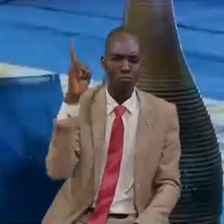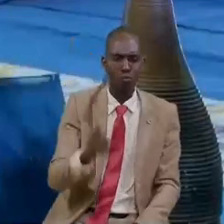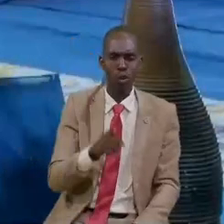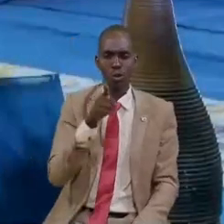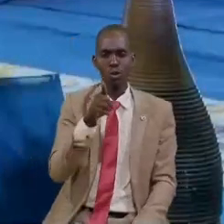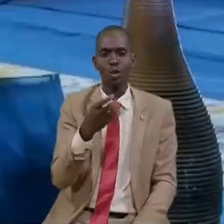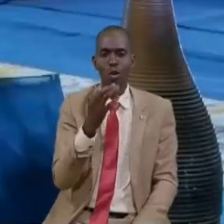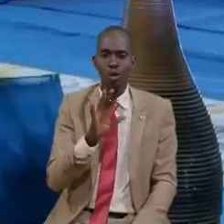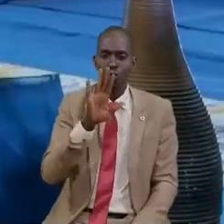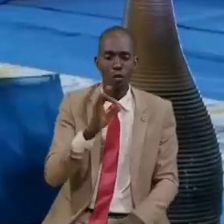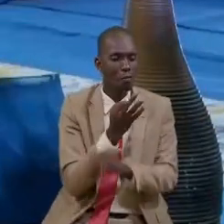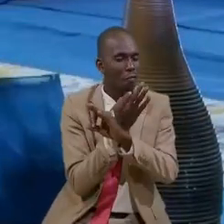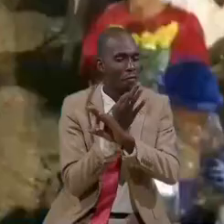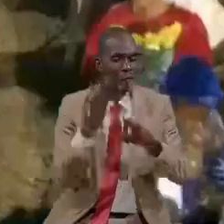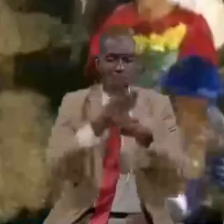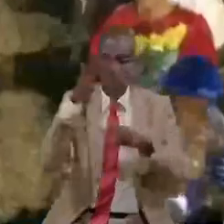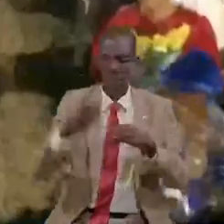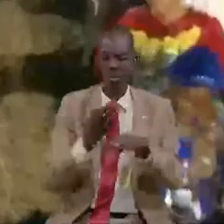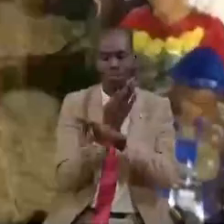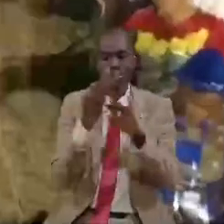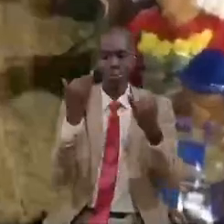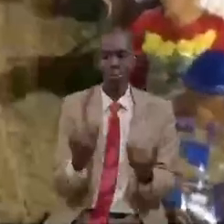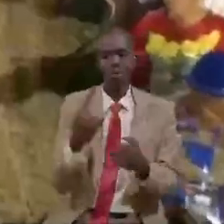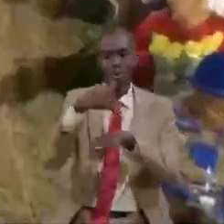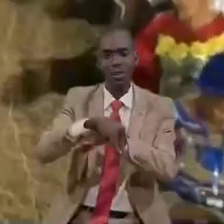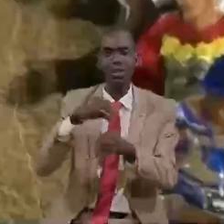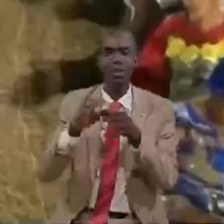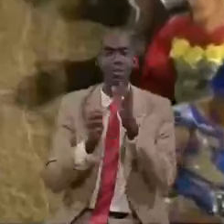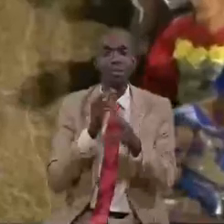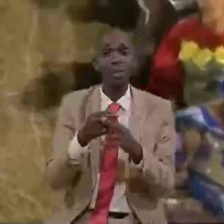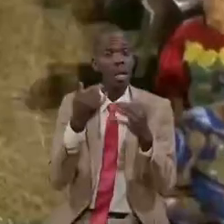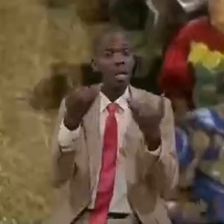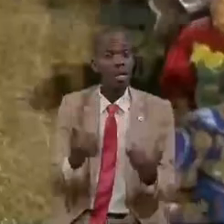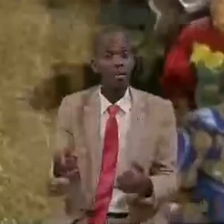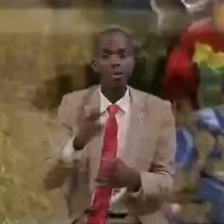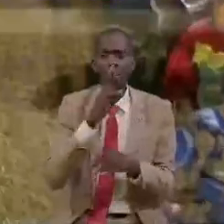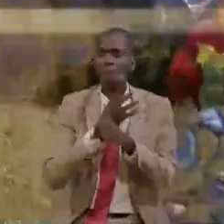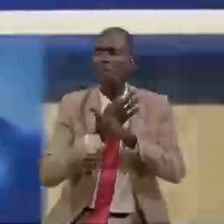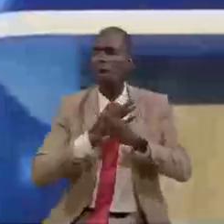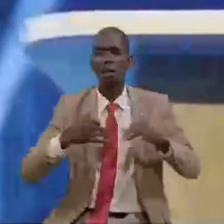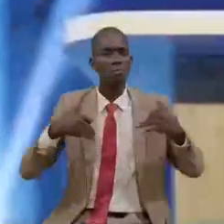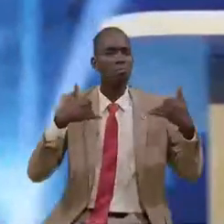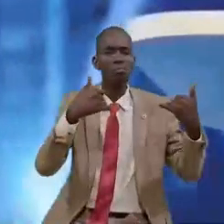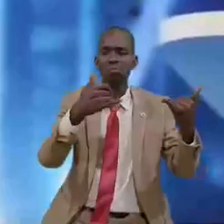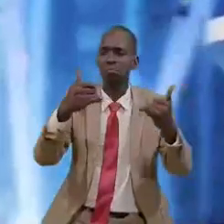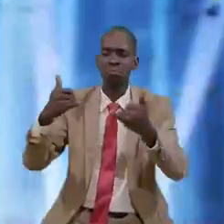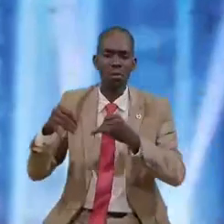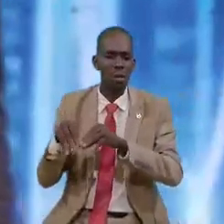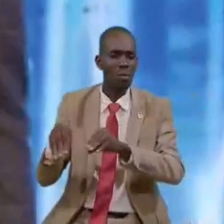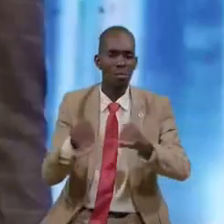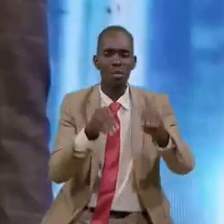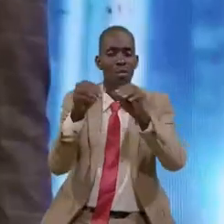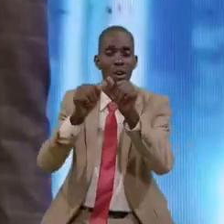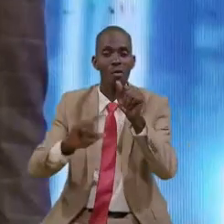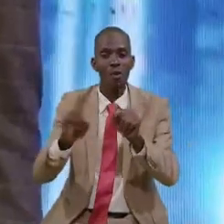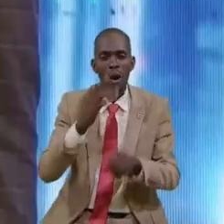votre libération totale. Maintenant, vous êtes libre d'aller où que vous voulez. Parce